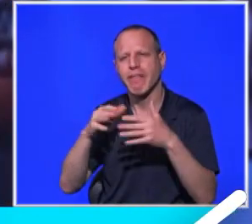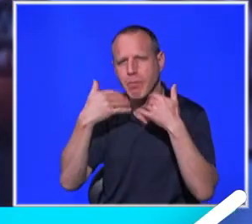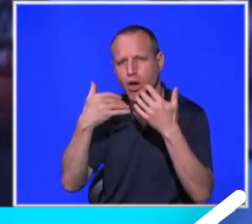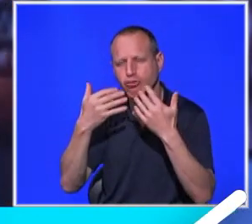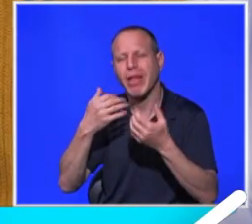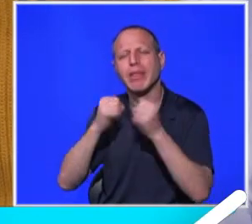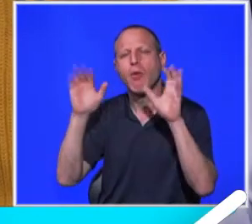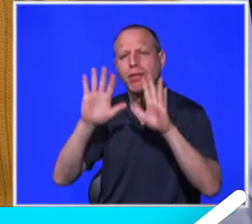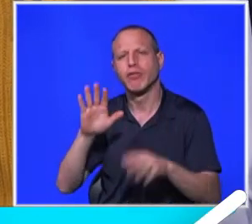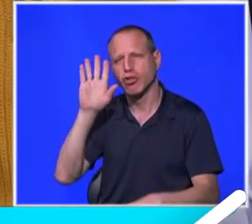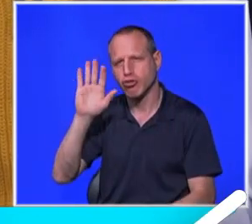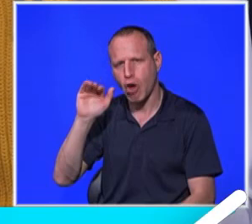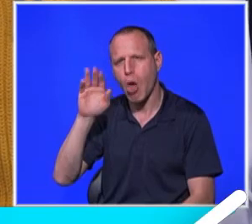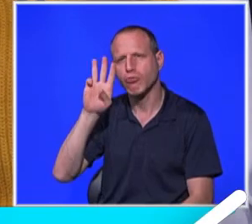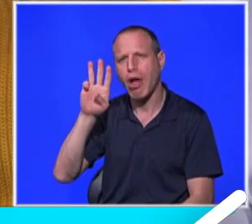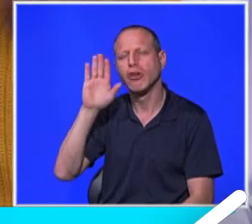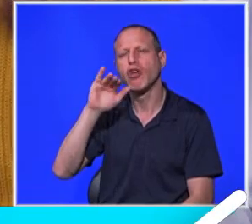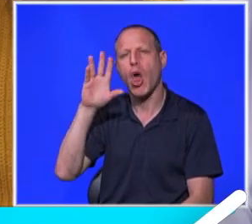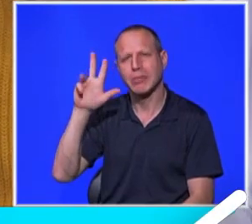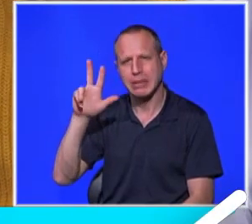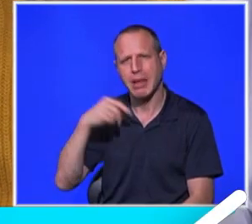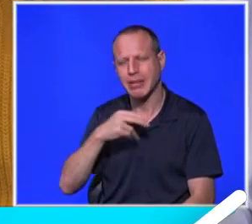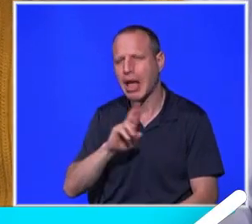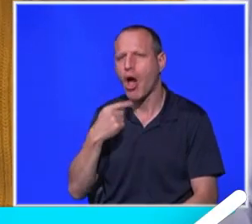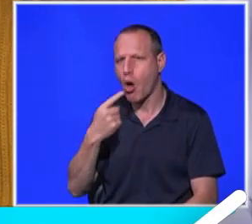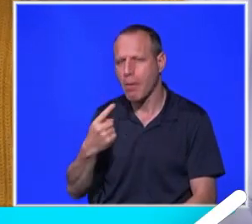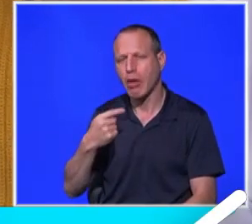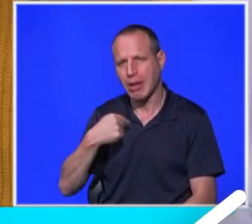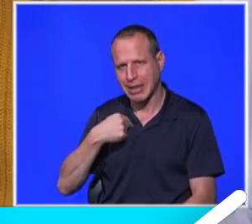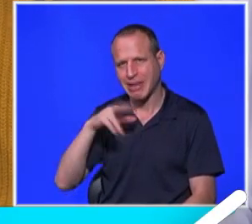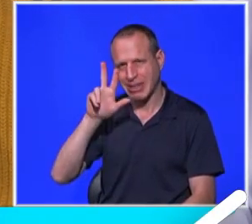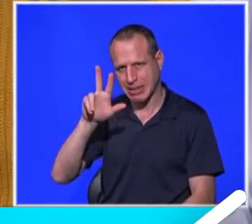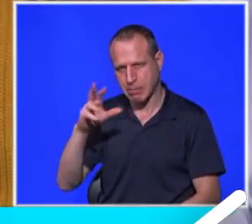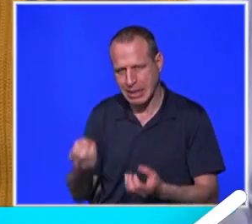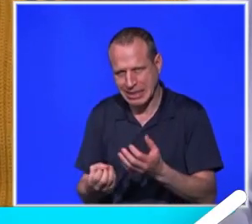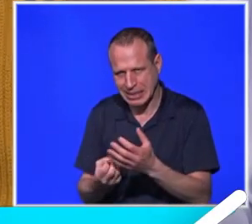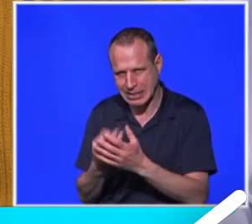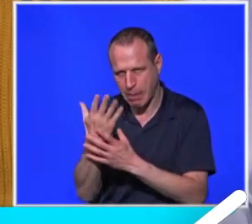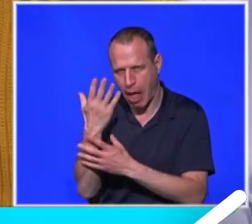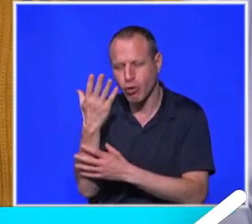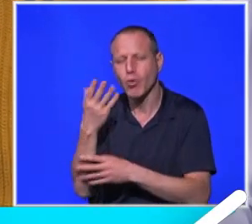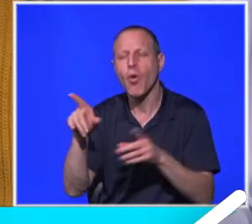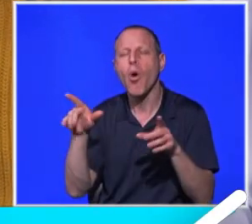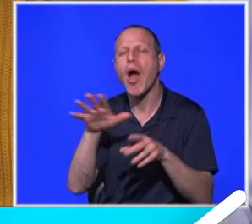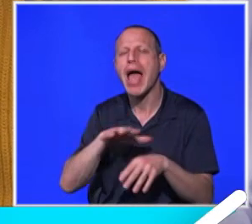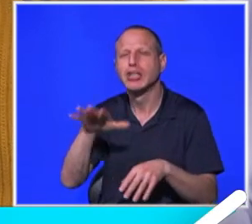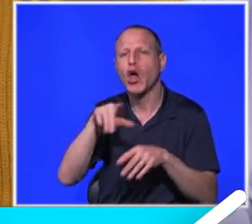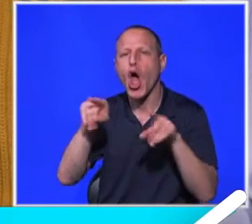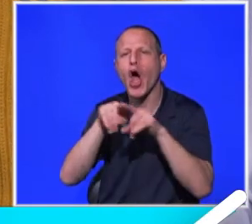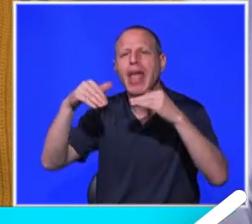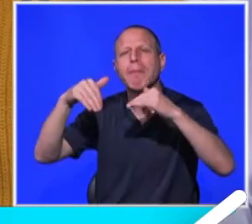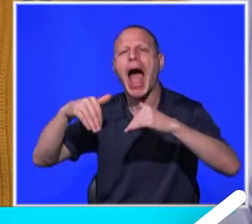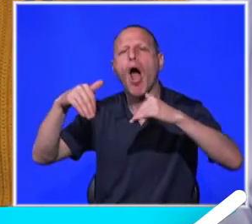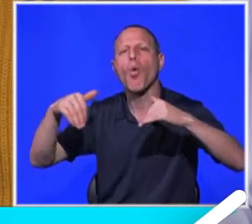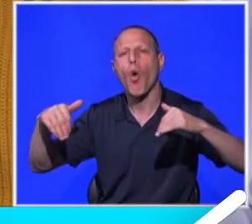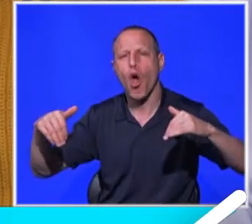טל, שלום ציפי, אני רק אומר שאני וציפי צמחנו ב... אזורי אותן ערוגות, היא